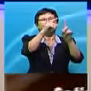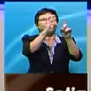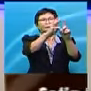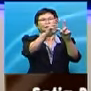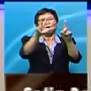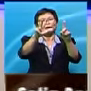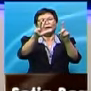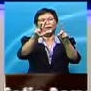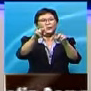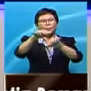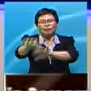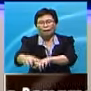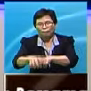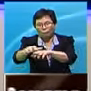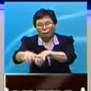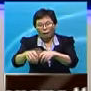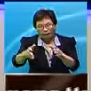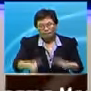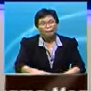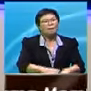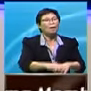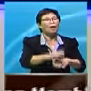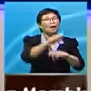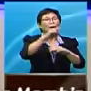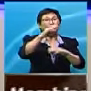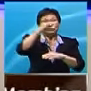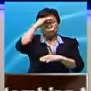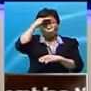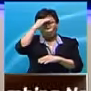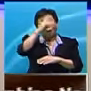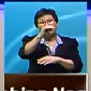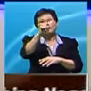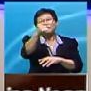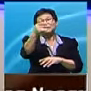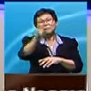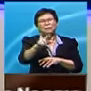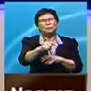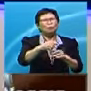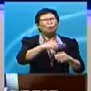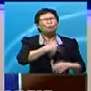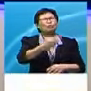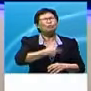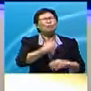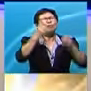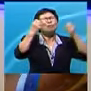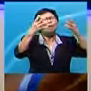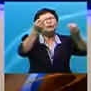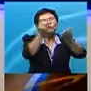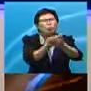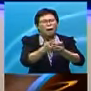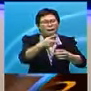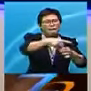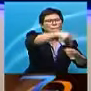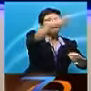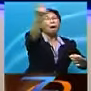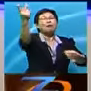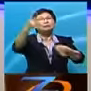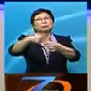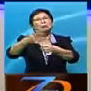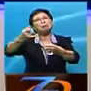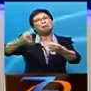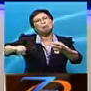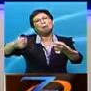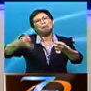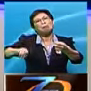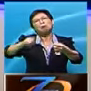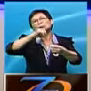163 pesawah di Kampung Semaloi, Mersing, Johor berdepan kerugian lebih ratusan ribu ringgit apabila padi yang ditanam tidak menjadi